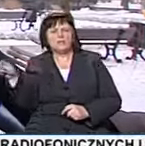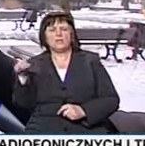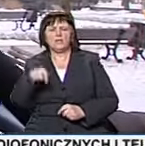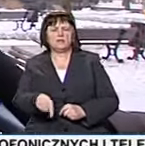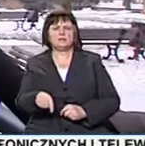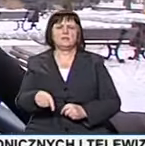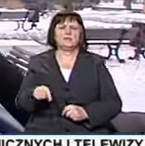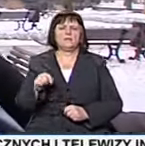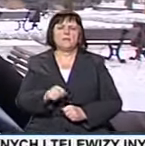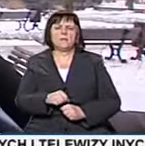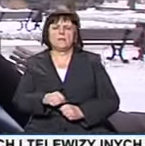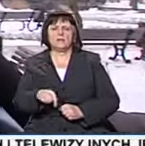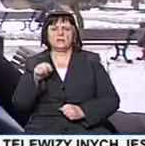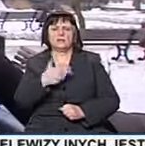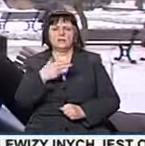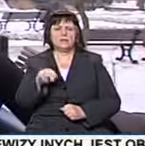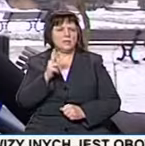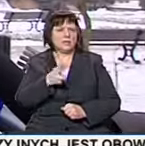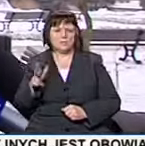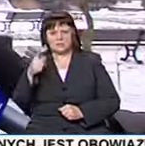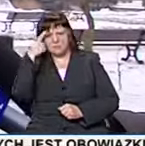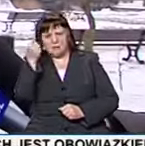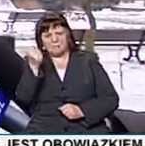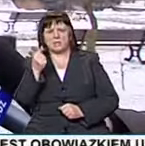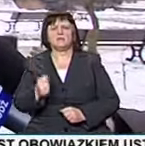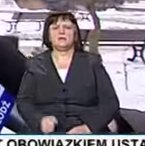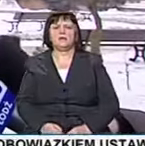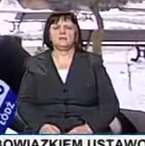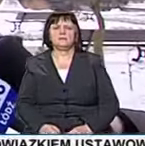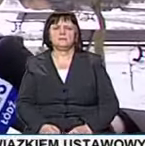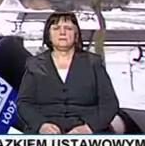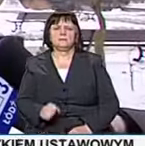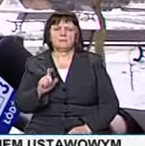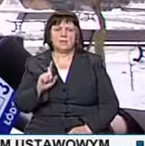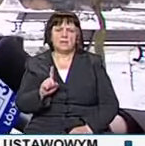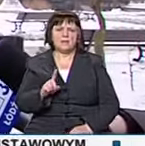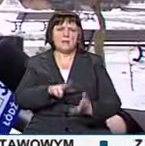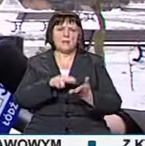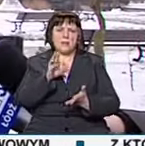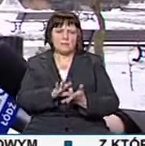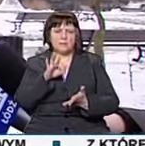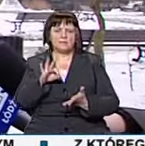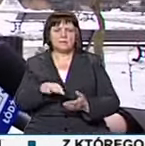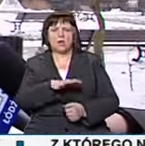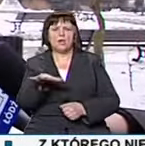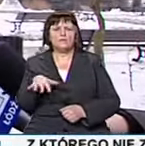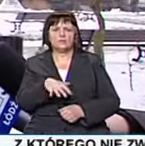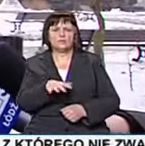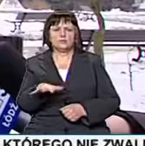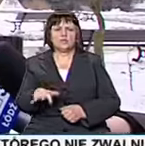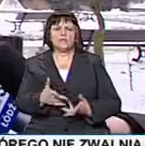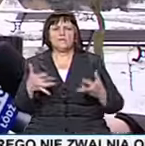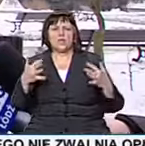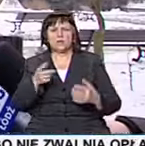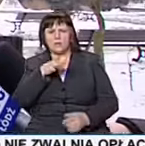jest żyjące. Nie każdy pamięta, ale na pewno wśród wielu